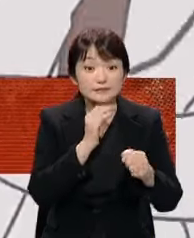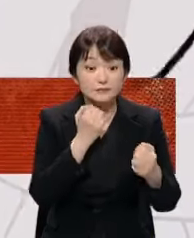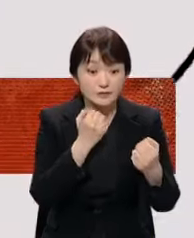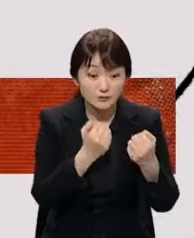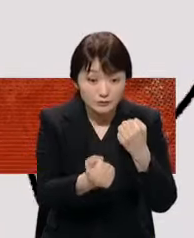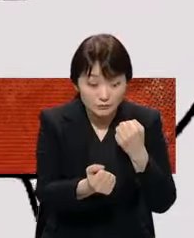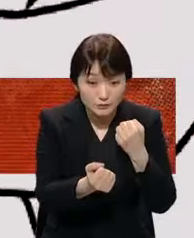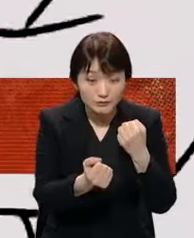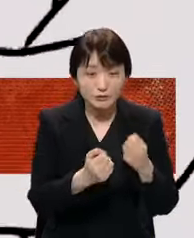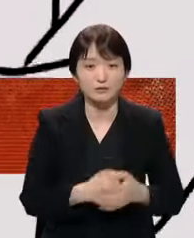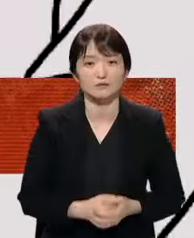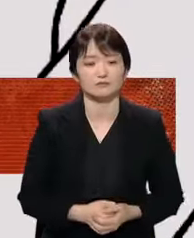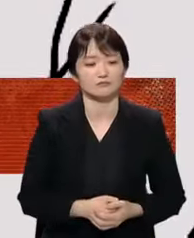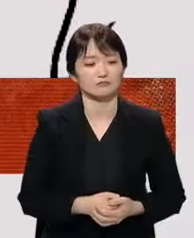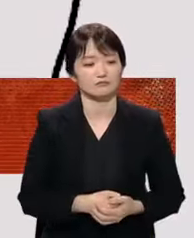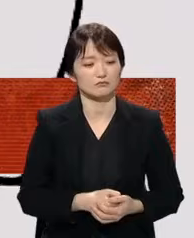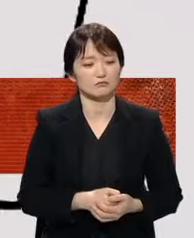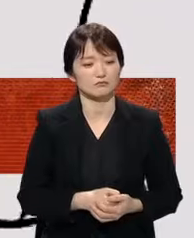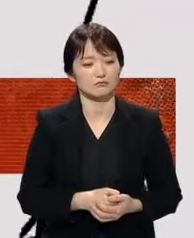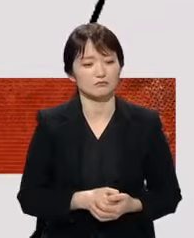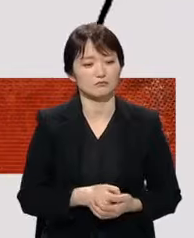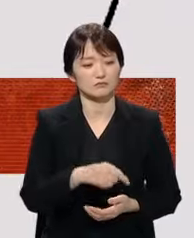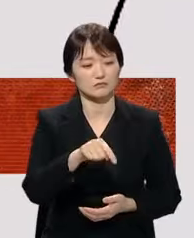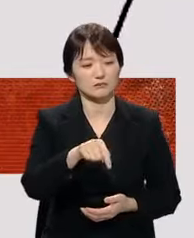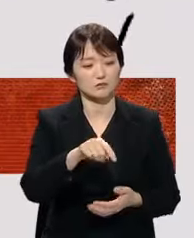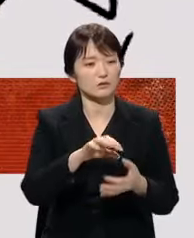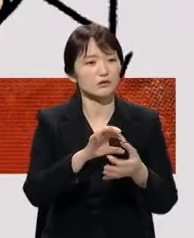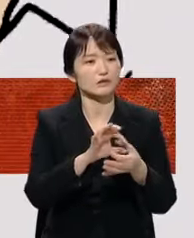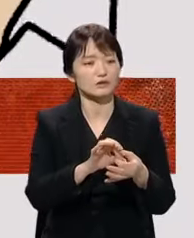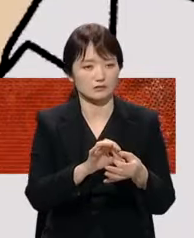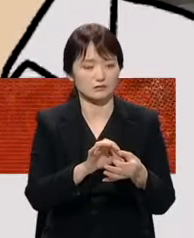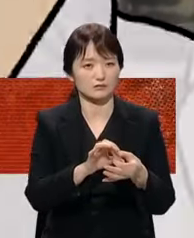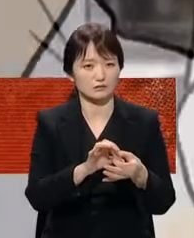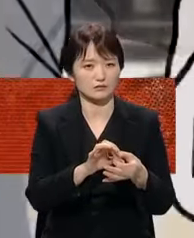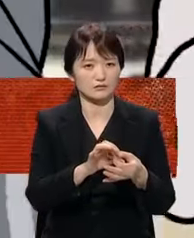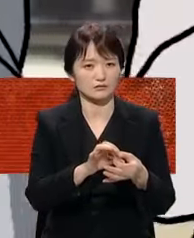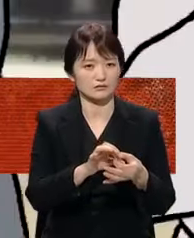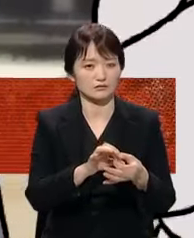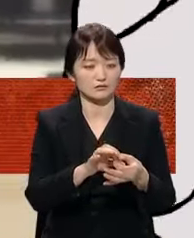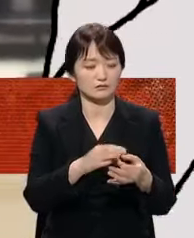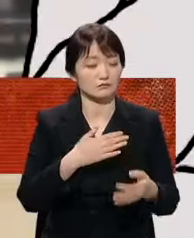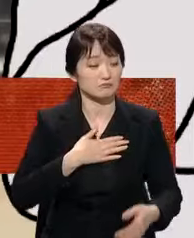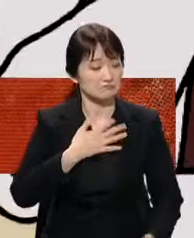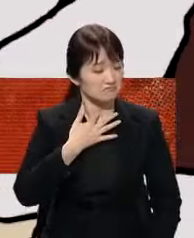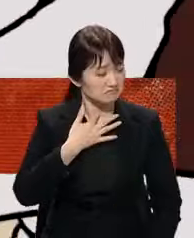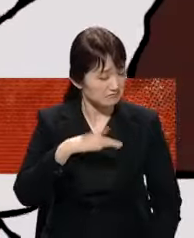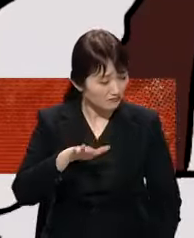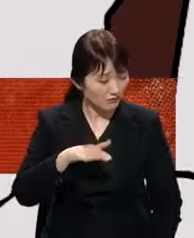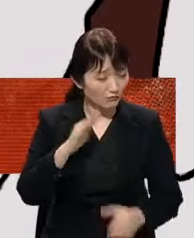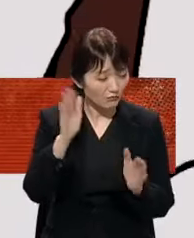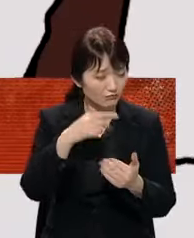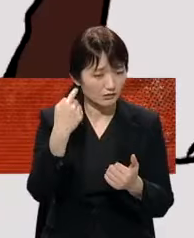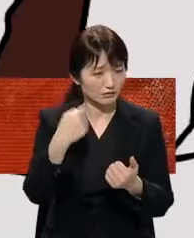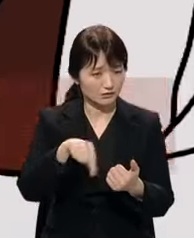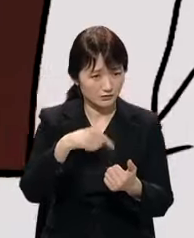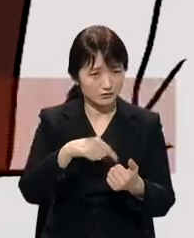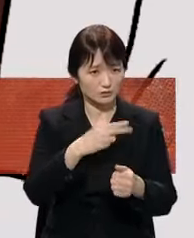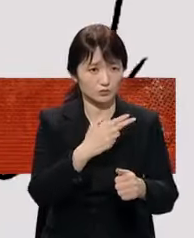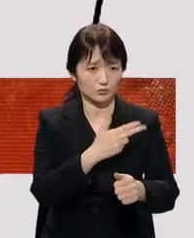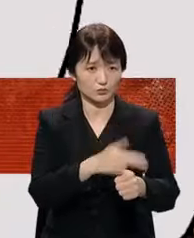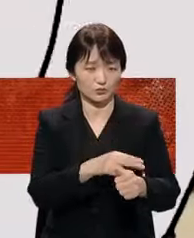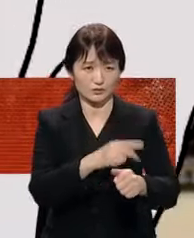사실을 부정하면서 학생들을 가리키는 이 사람은 교사 자격이 없다라고 이제 얘기를 하고 있는데요. 아까 제가 말씀드린 대로 이런